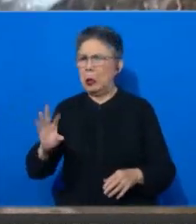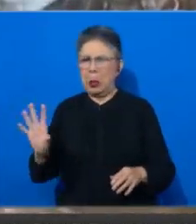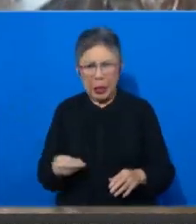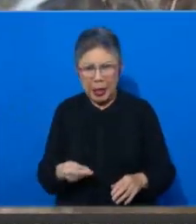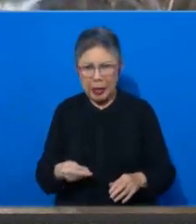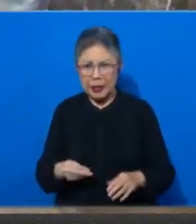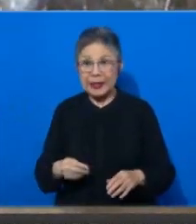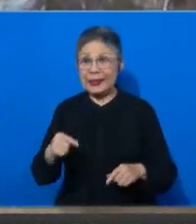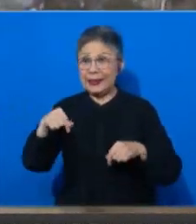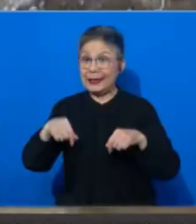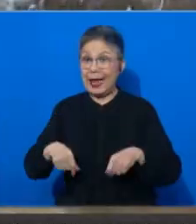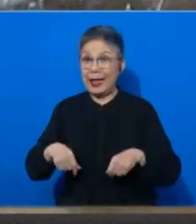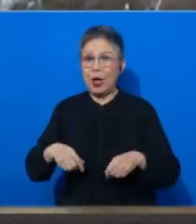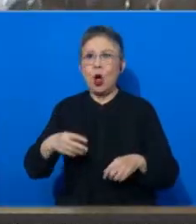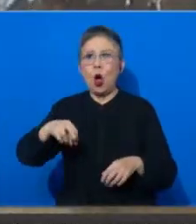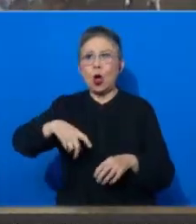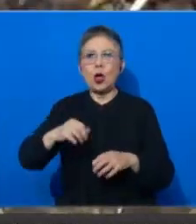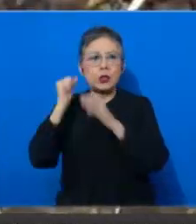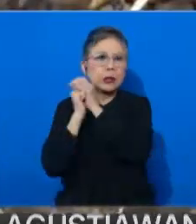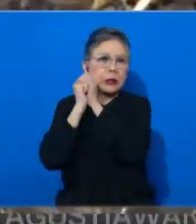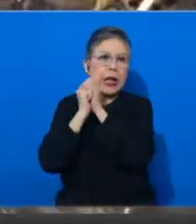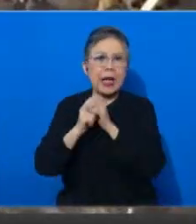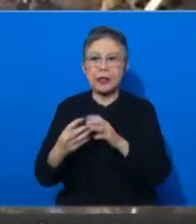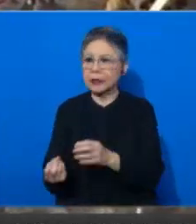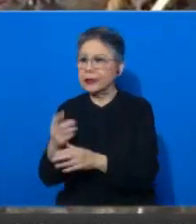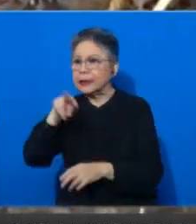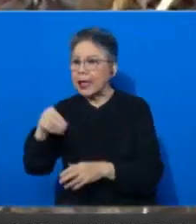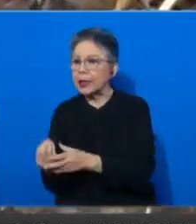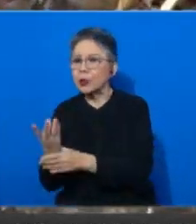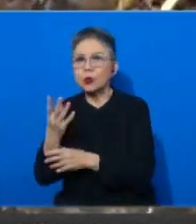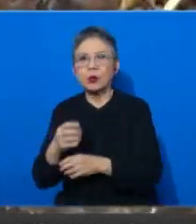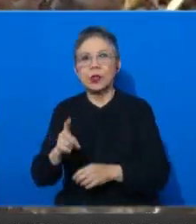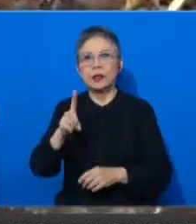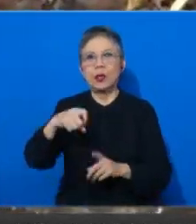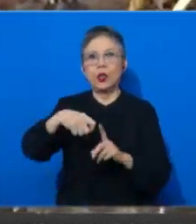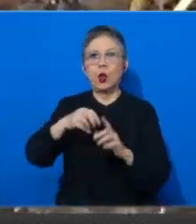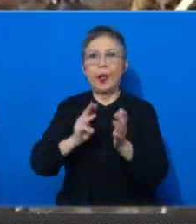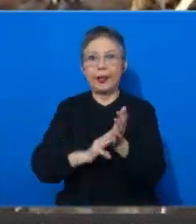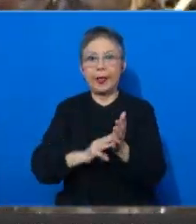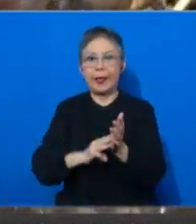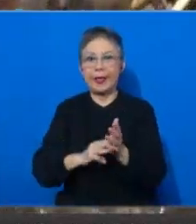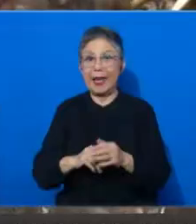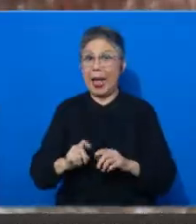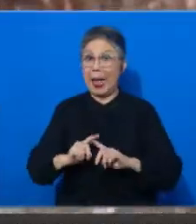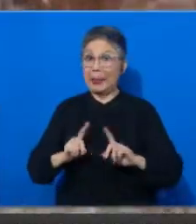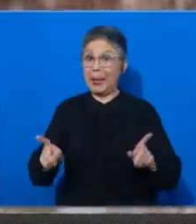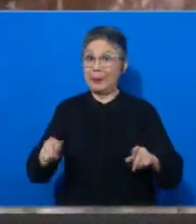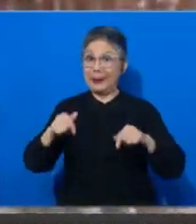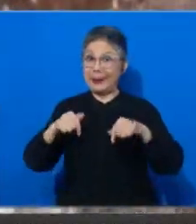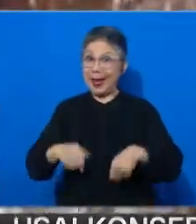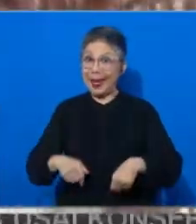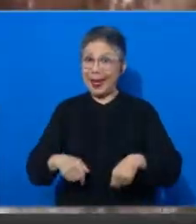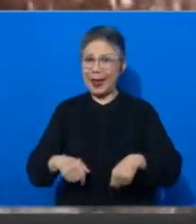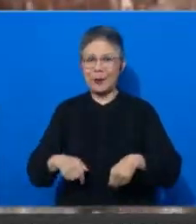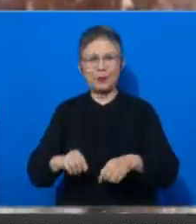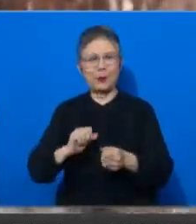kemarau. Warga harus berjalan ke sumber mata air sejauh 1 km untuk mendapatkan air bersih. Namun kondisi tersebut